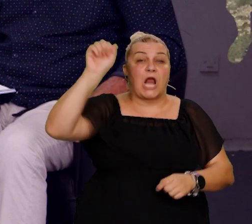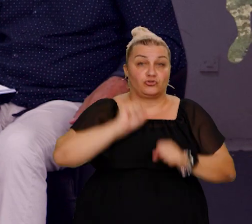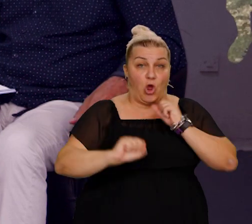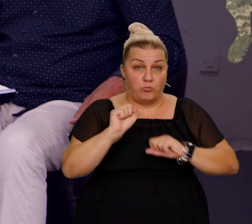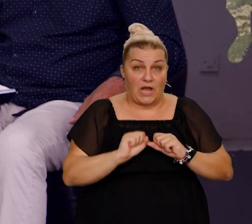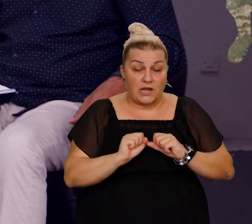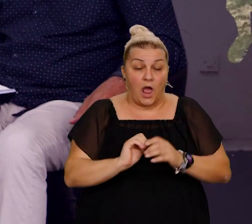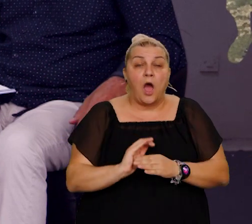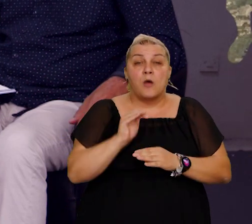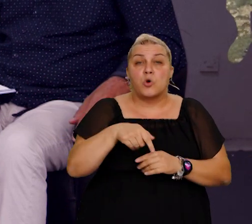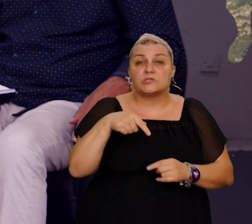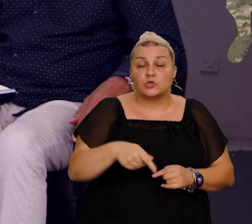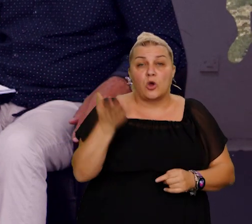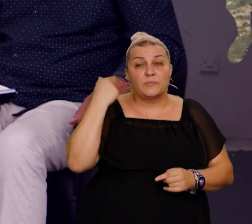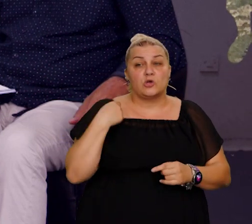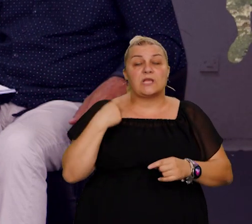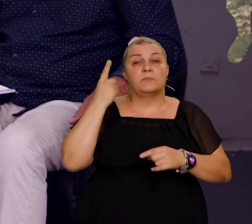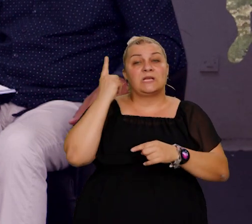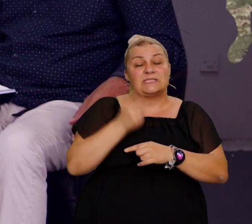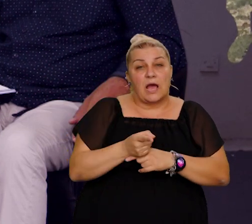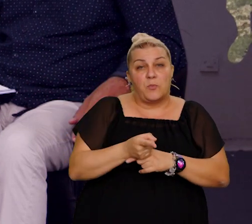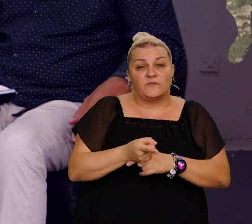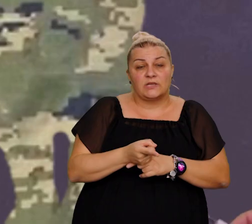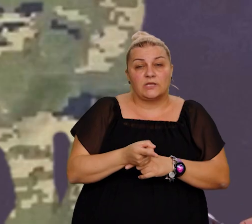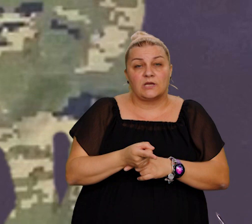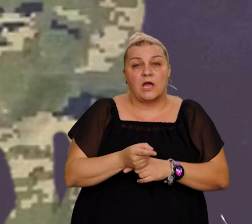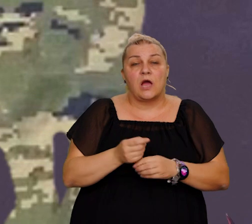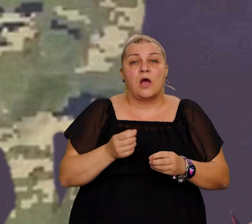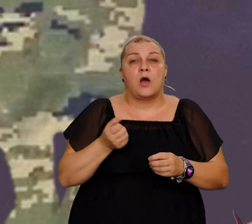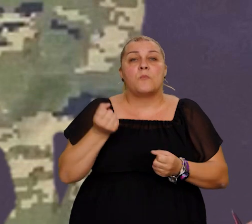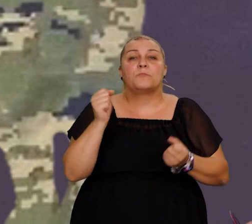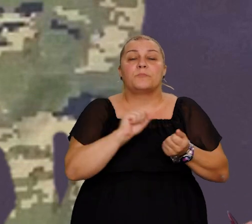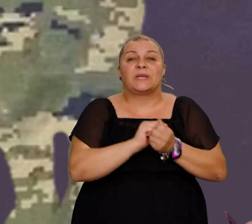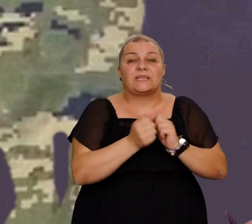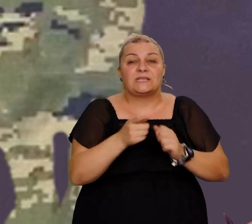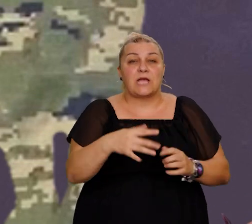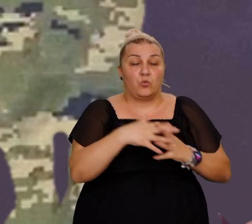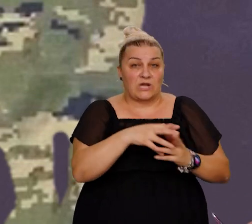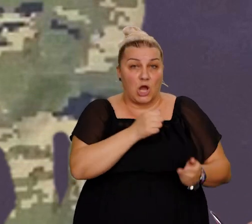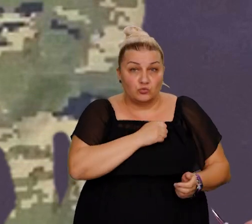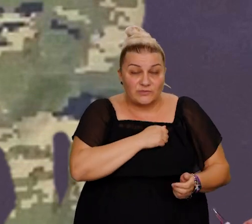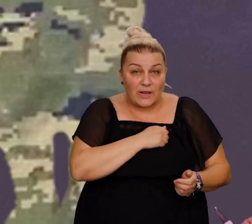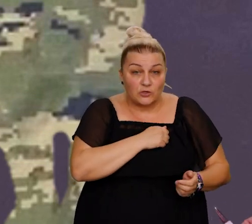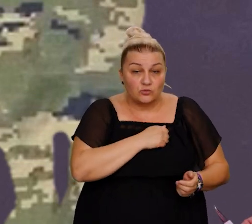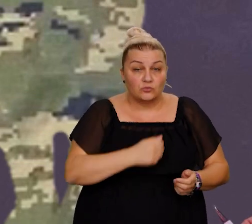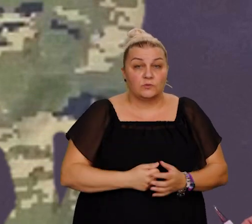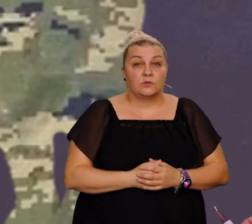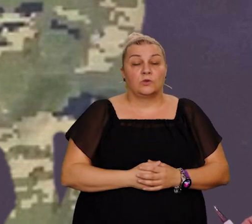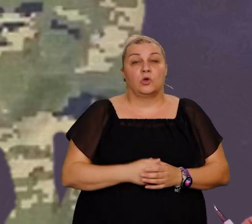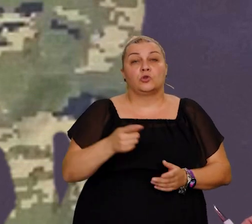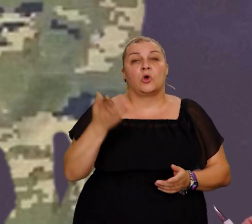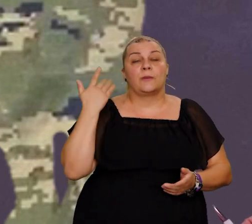Iza toga sam bio zapovjednik bitnice protuzračne obrane u gradu Splitu. Bila je